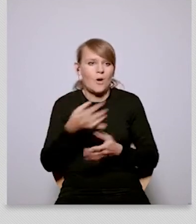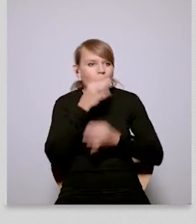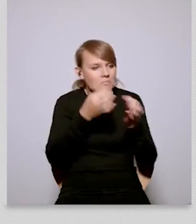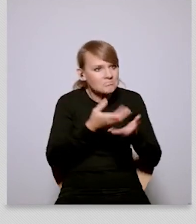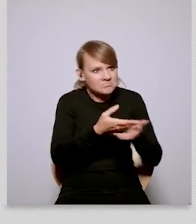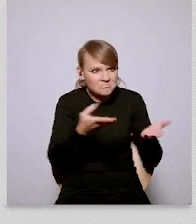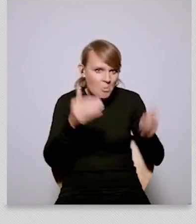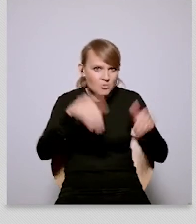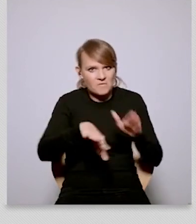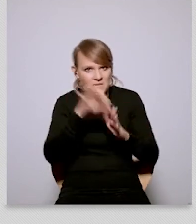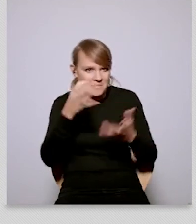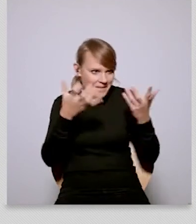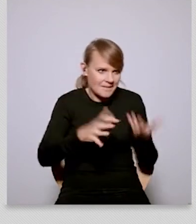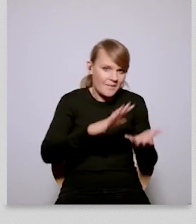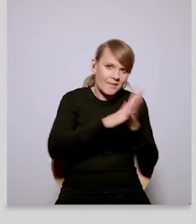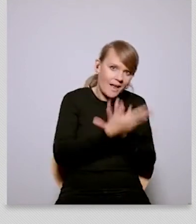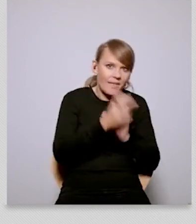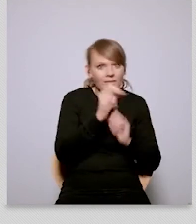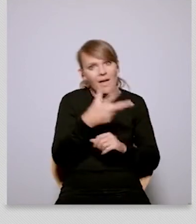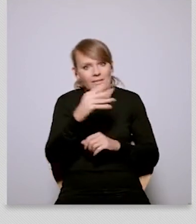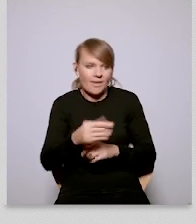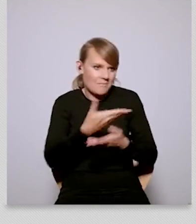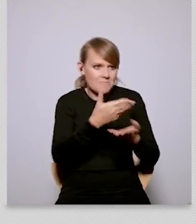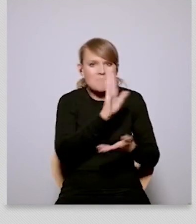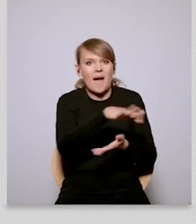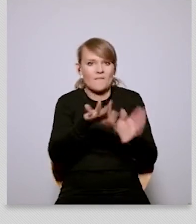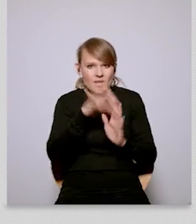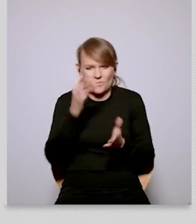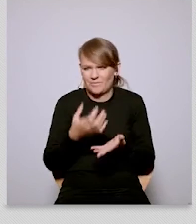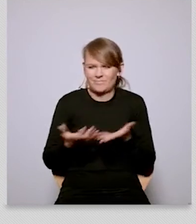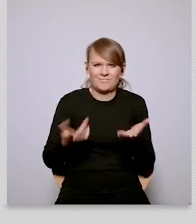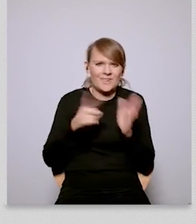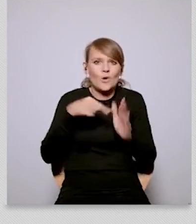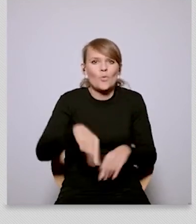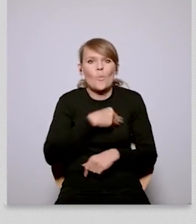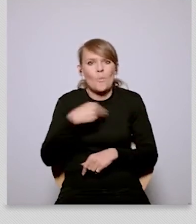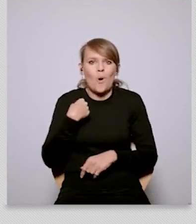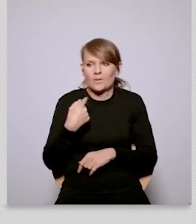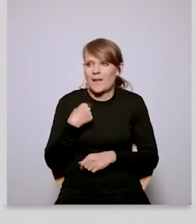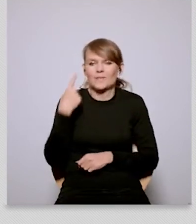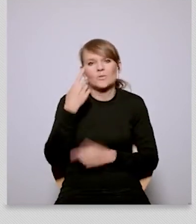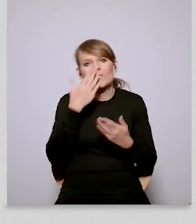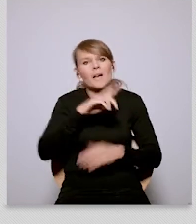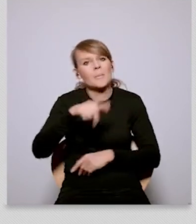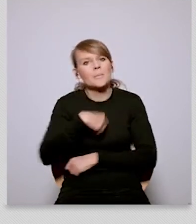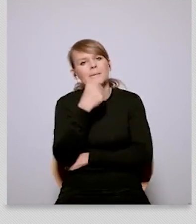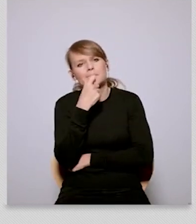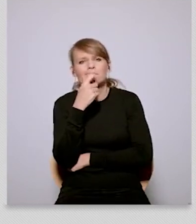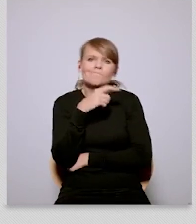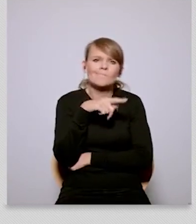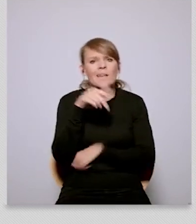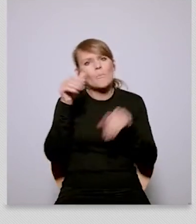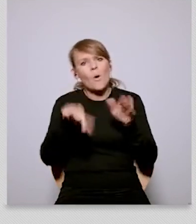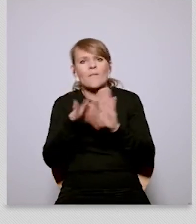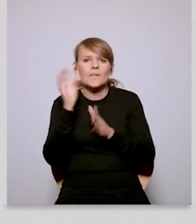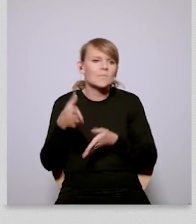transformujemy czy się nie transformujemy ja to też słyszę bardzo często w Polsce że my tak jakbyśmy sobie stali i mogli sobie wybrać że tu jest ta